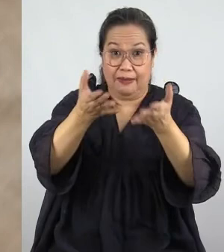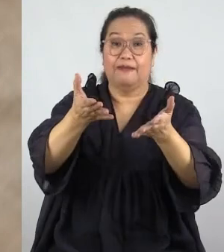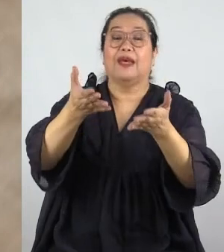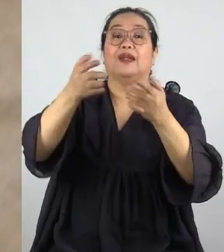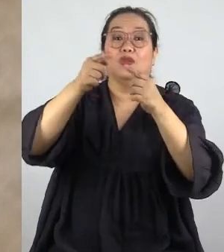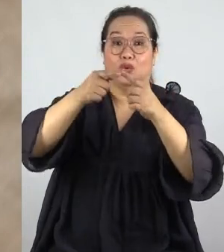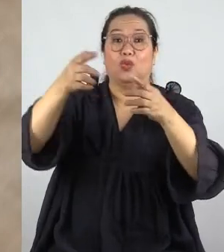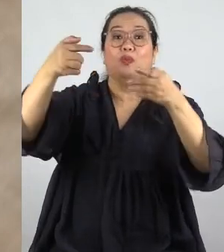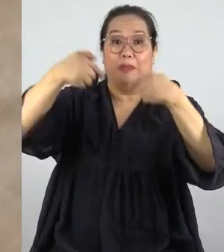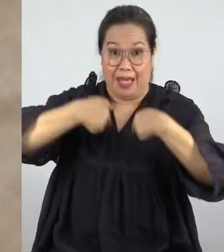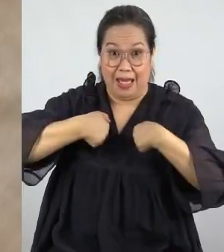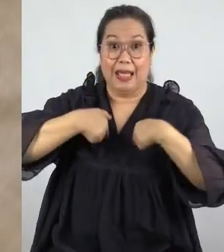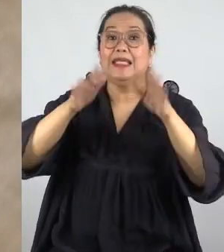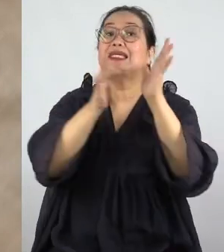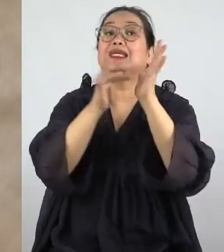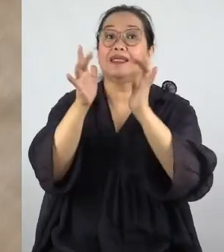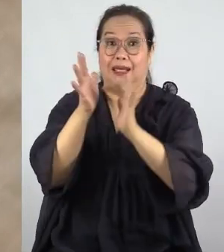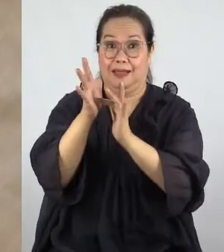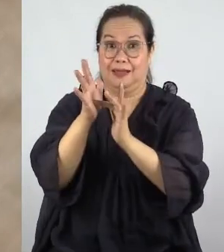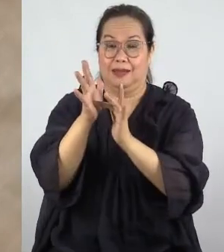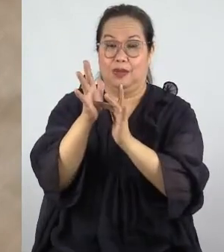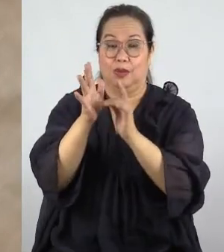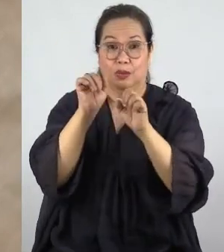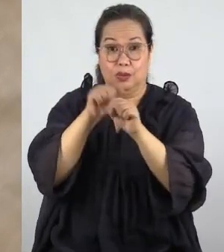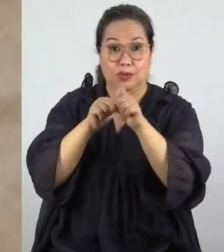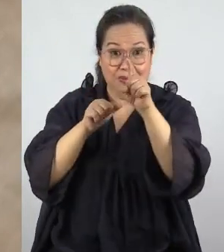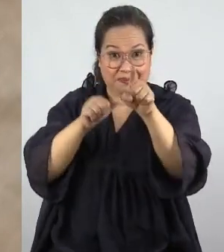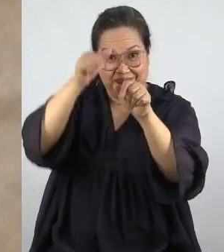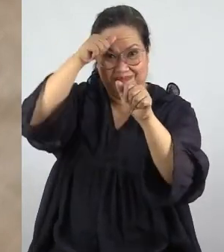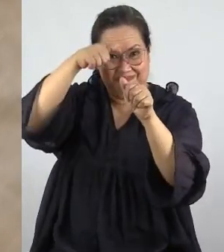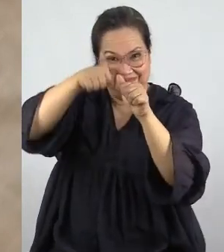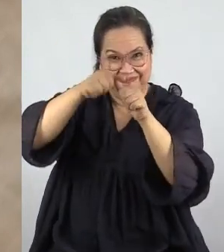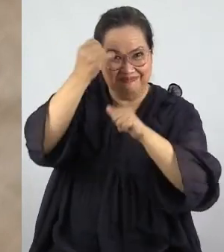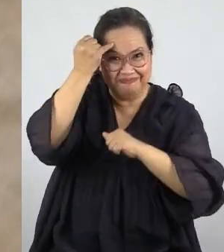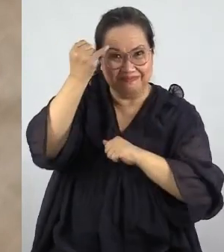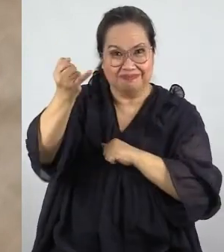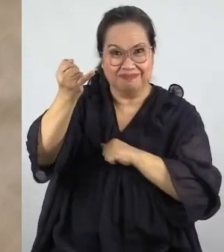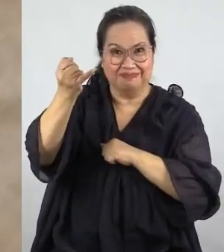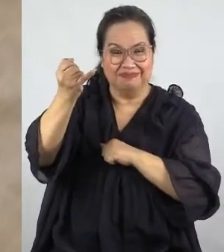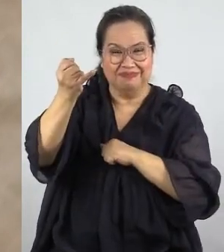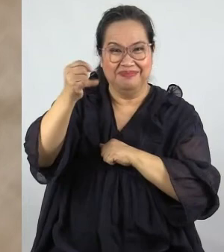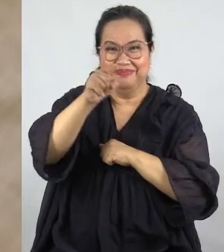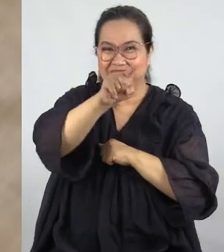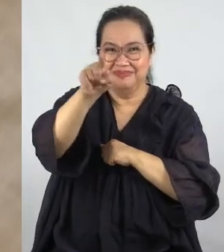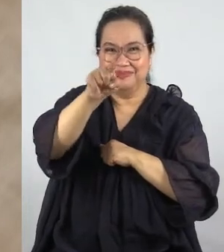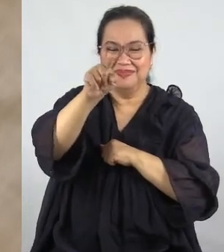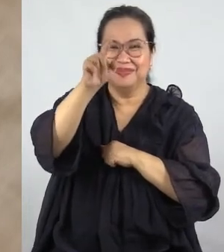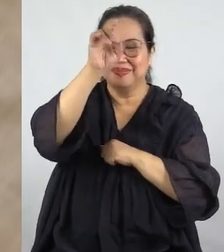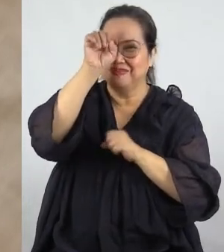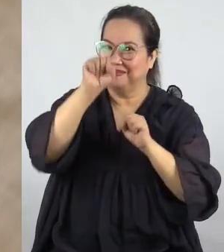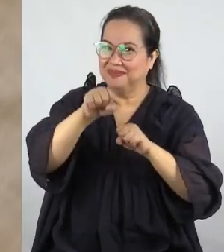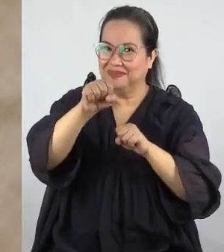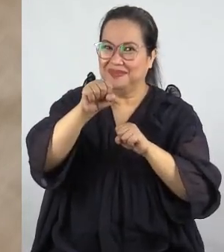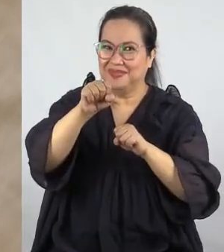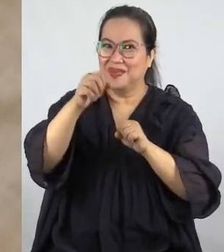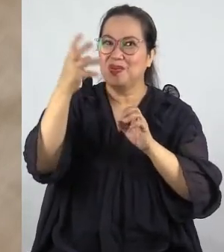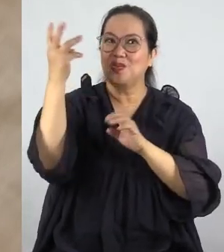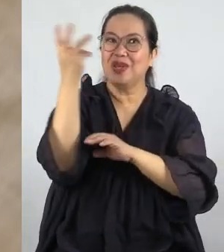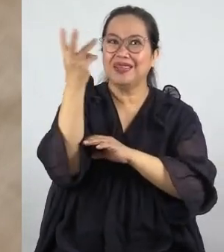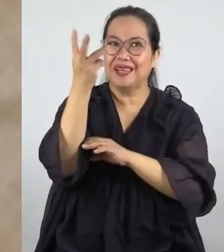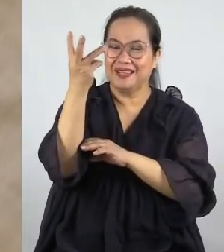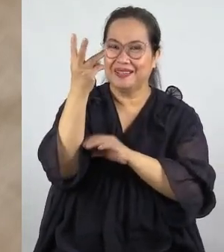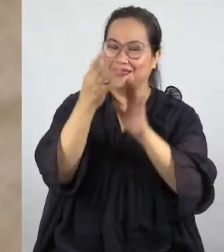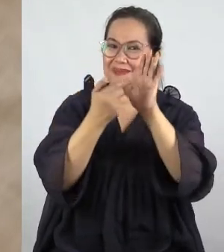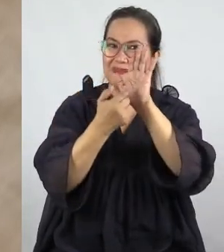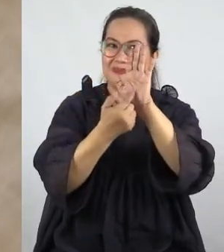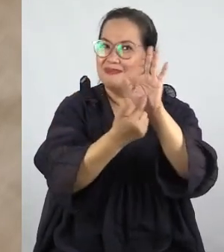me. So mga kapatid, imagine niyo na lang, di ba? Tandaan natin yung mga saksi.